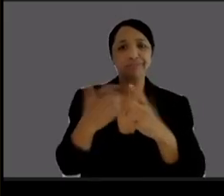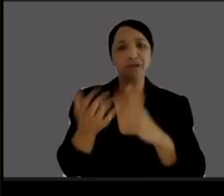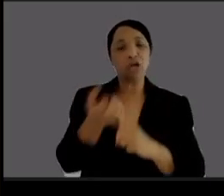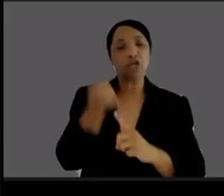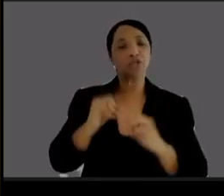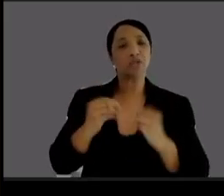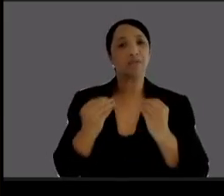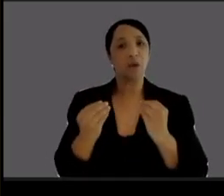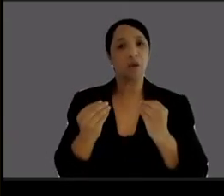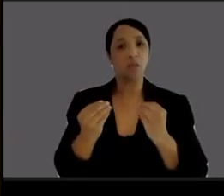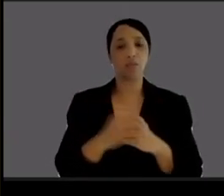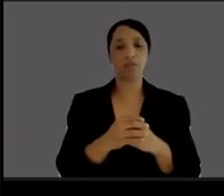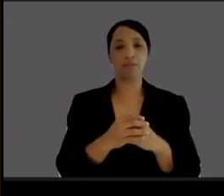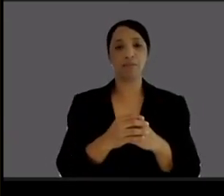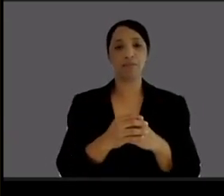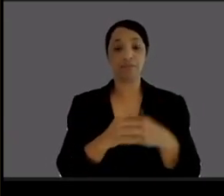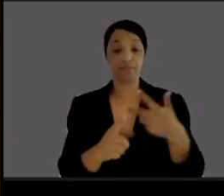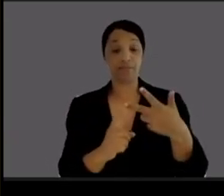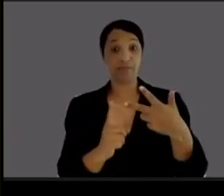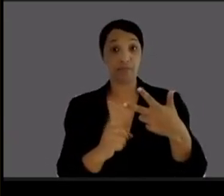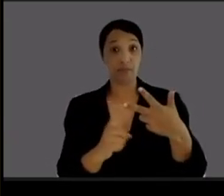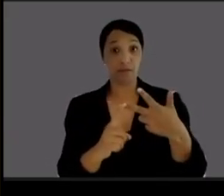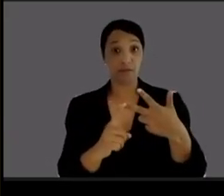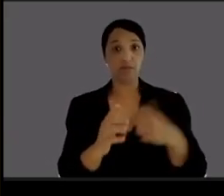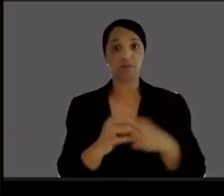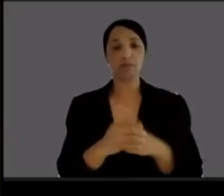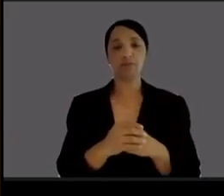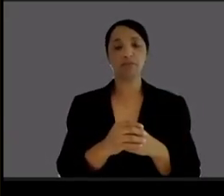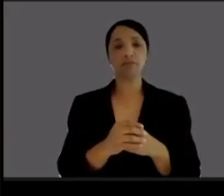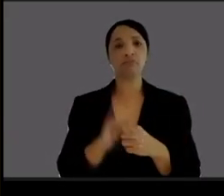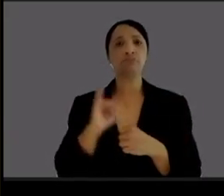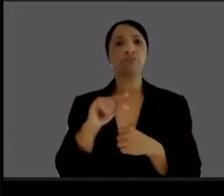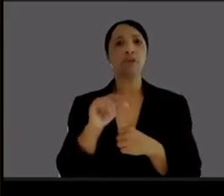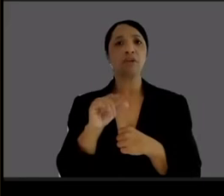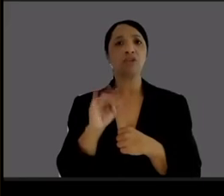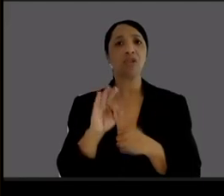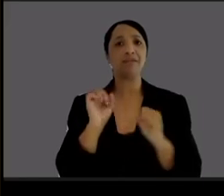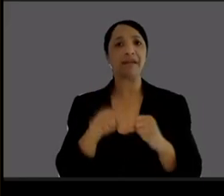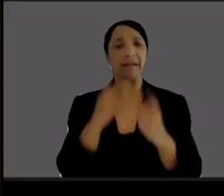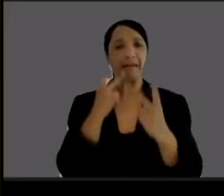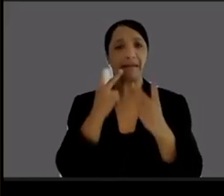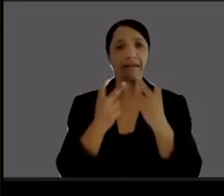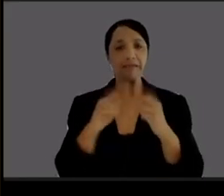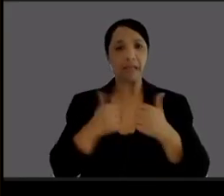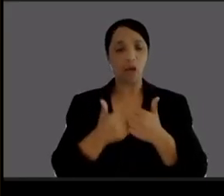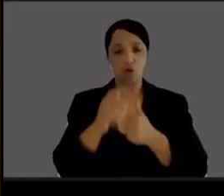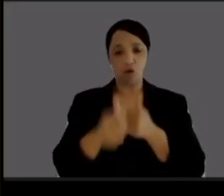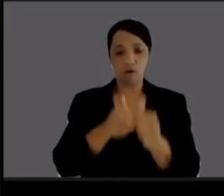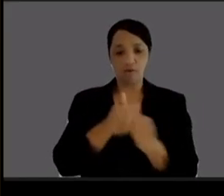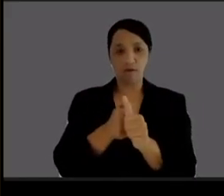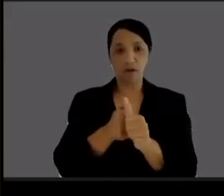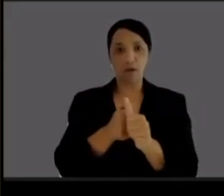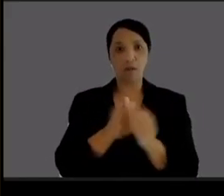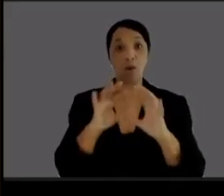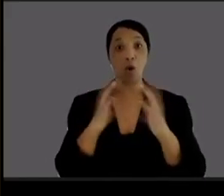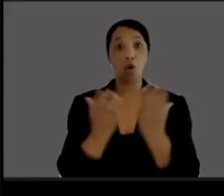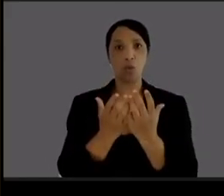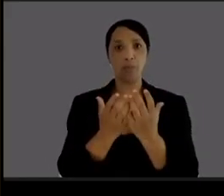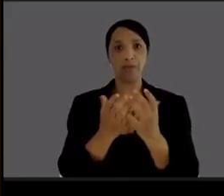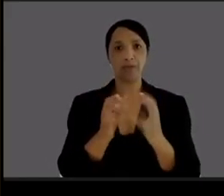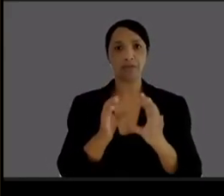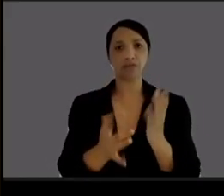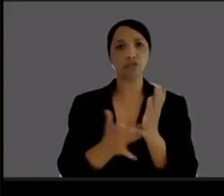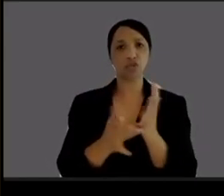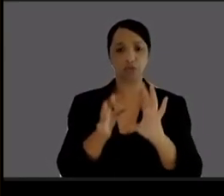ようにえ貢献しているでしょうかえigfはえこのグローバルデジタルコンパクトへの